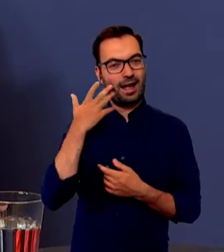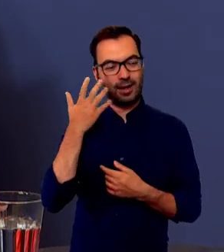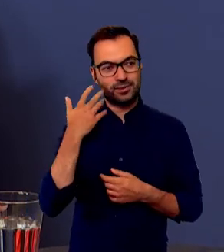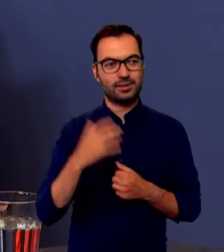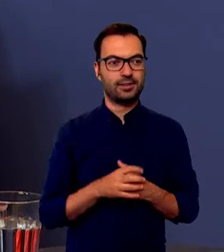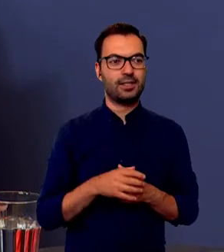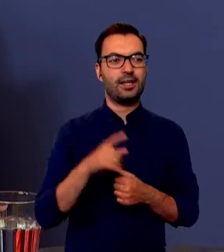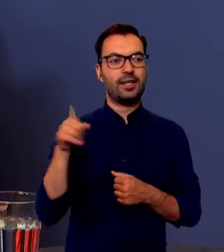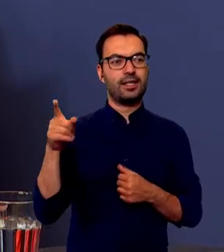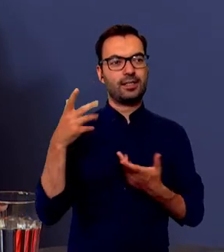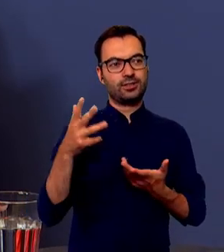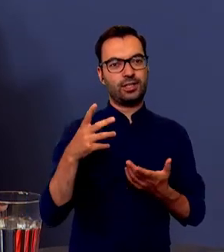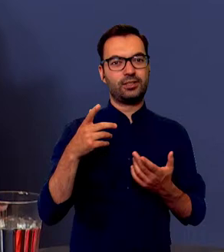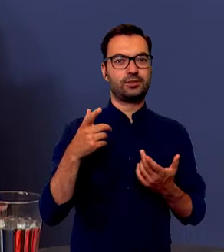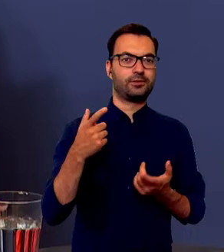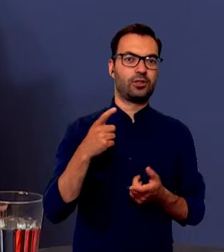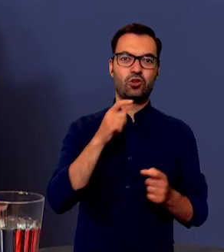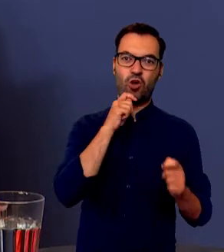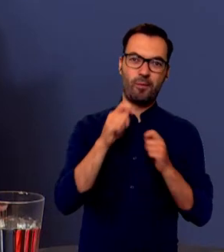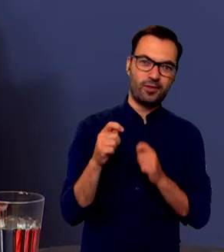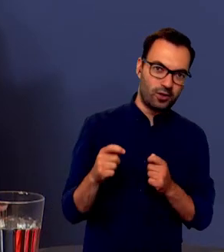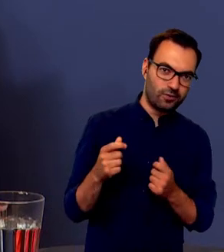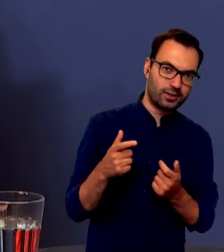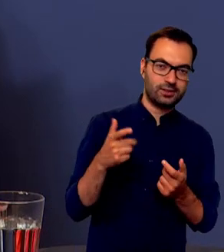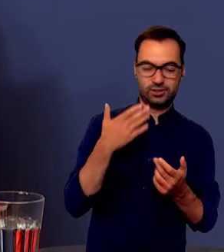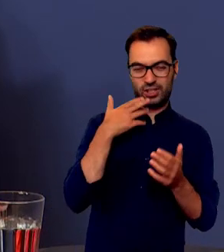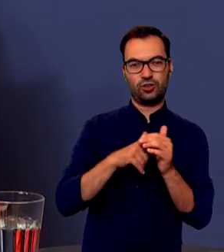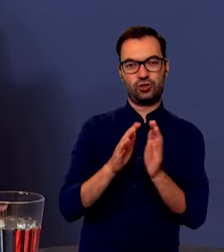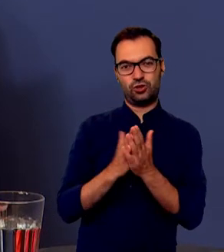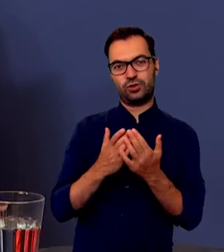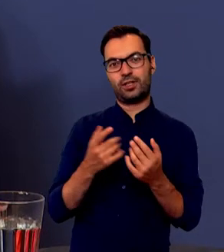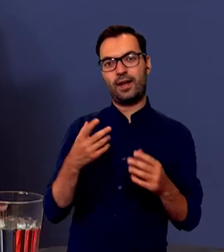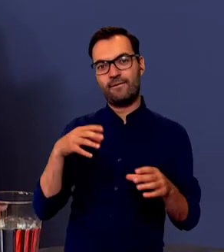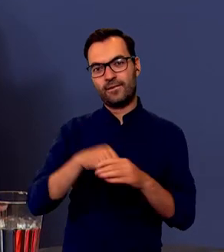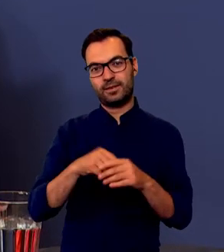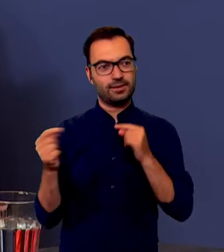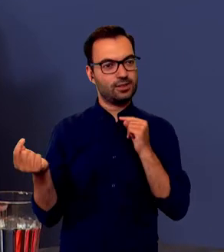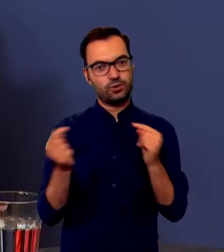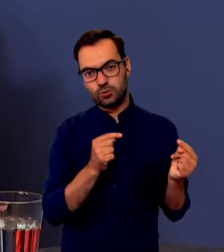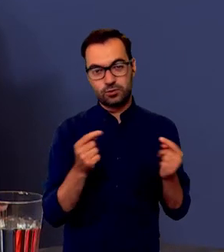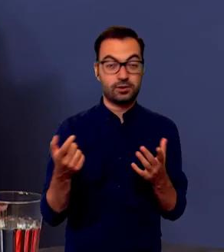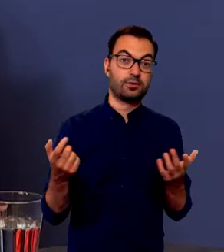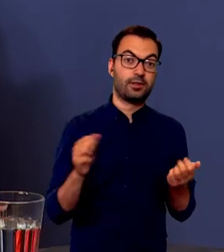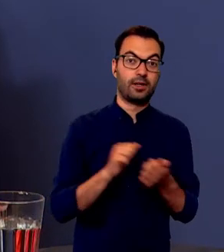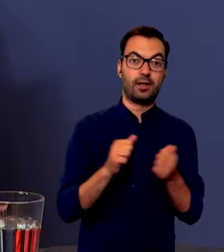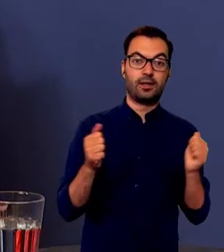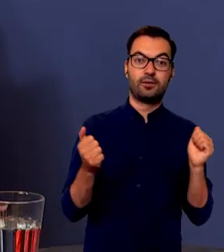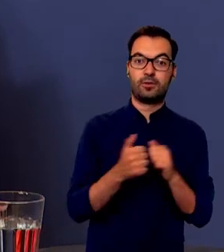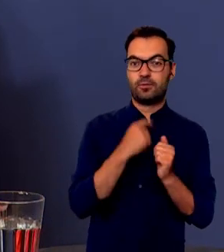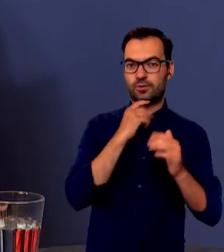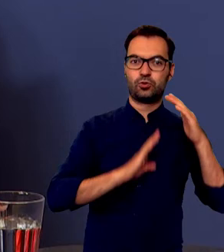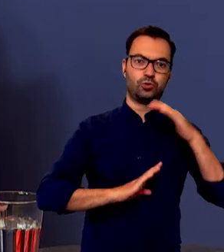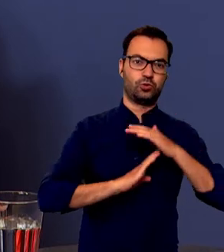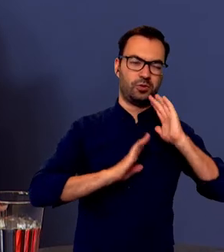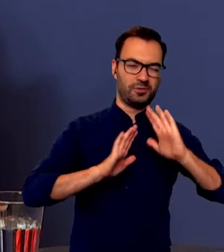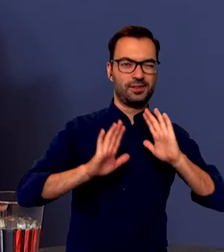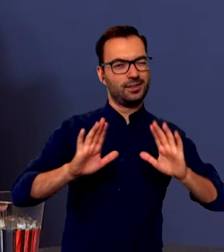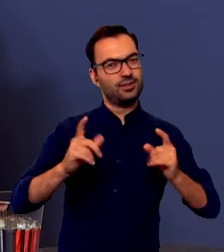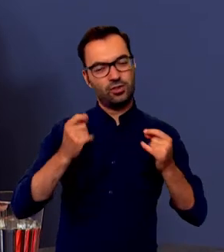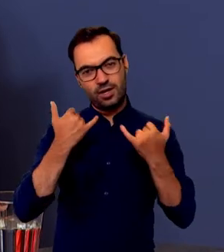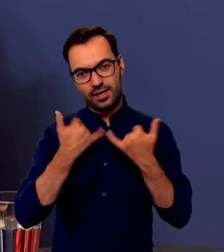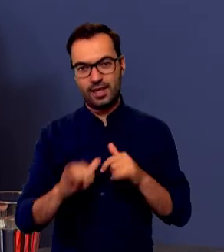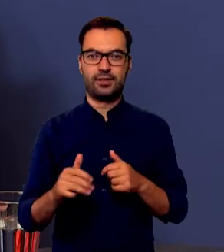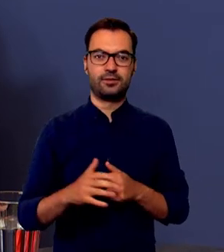tą książką zabrać pewien głos w tej dyskusji, włączyć się w tę dyskusję, czy może powiedzieć, stop, słuchajcie, to jest trochę